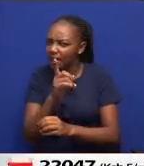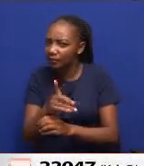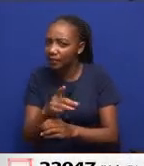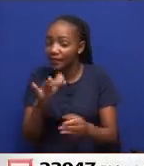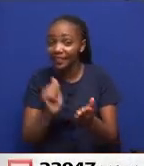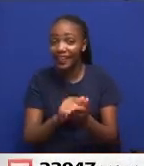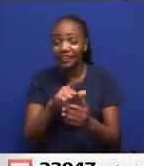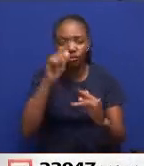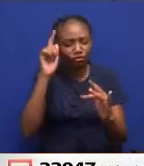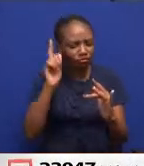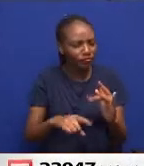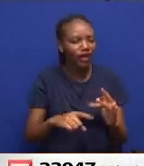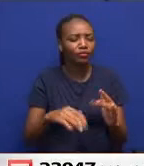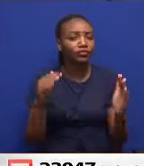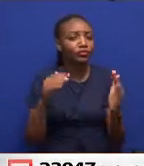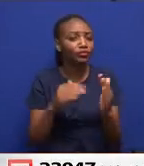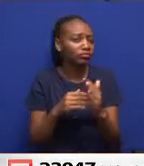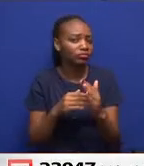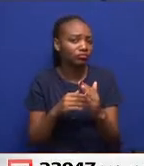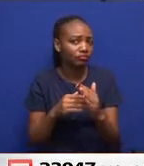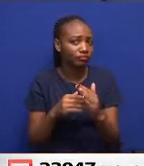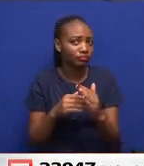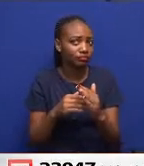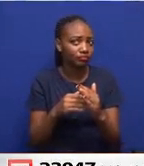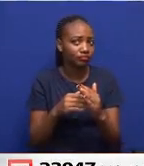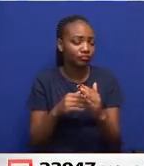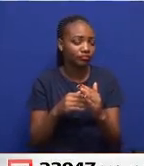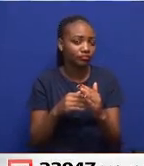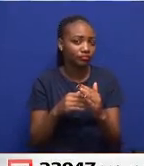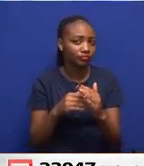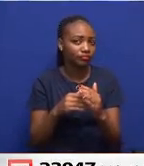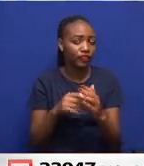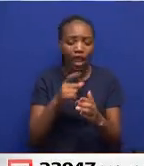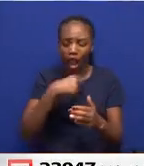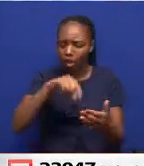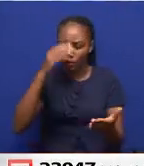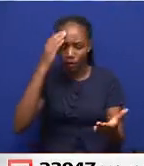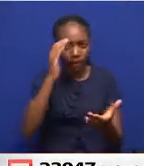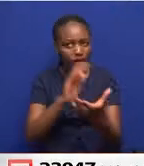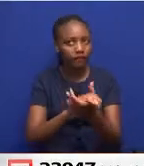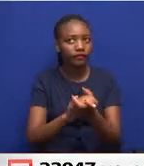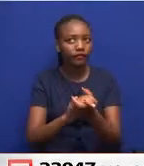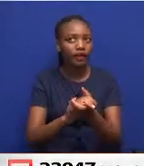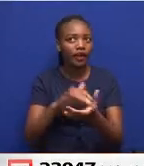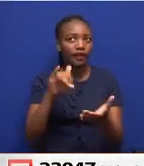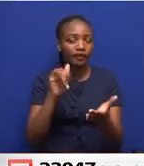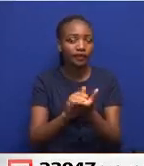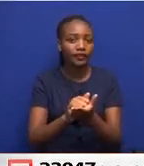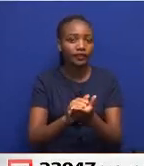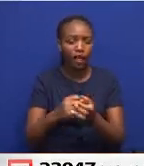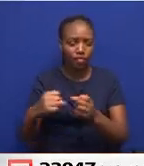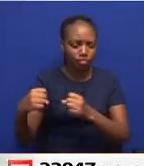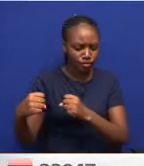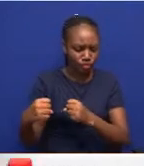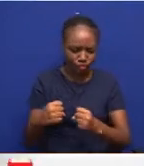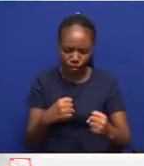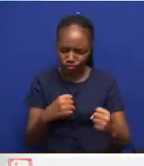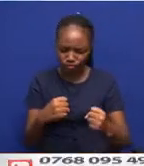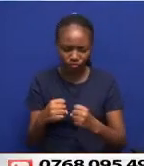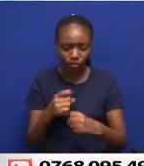withstand in hereafter. And we believe that the war will be